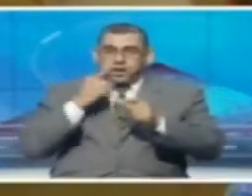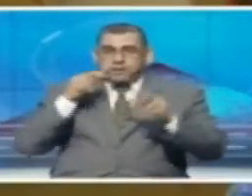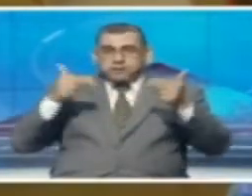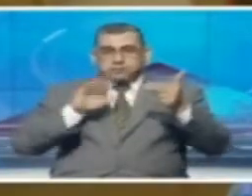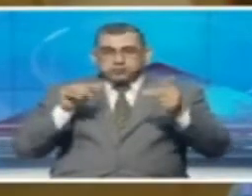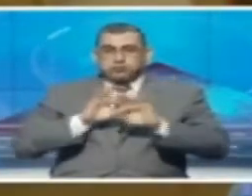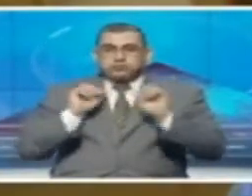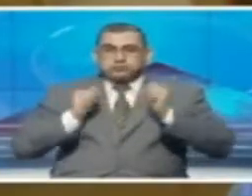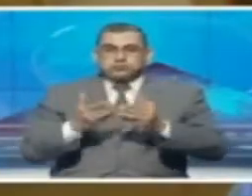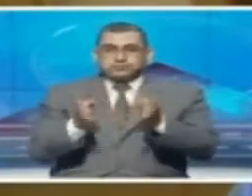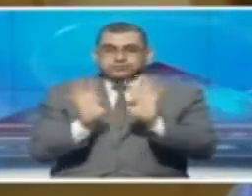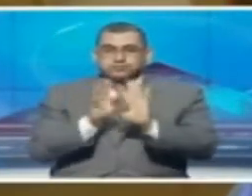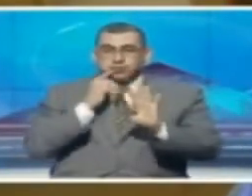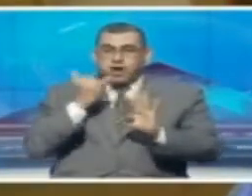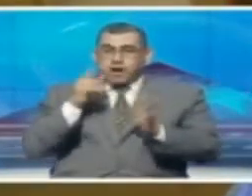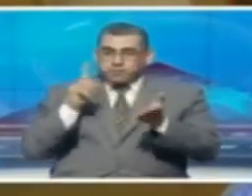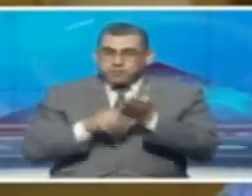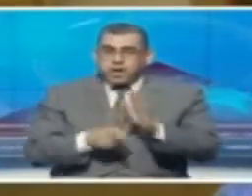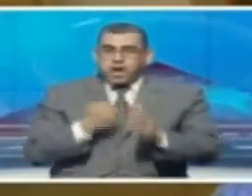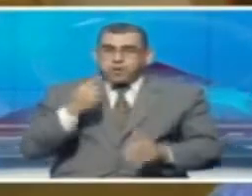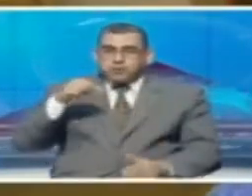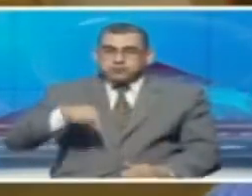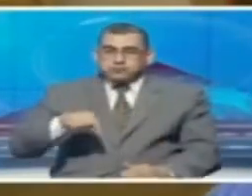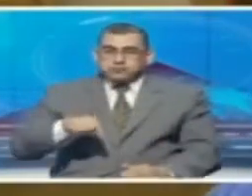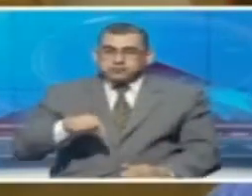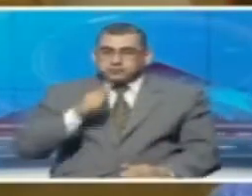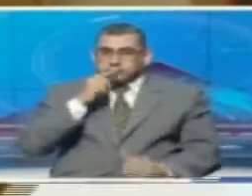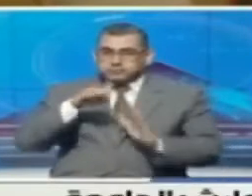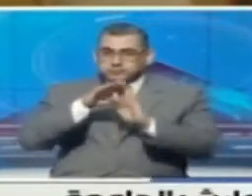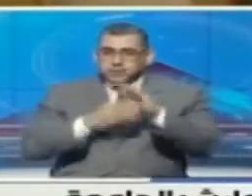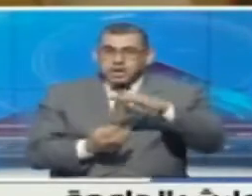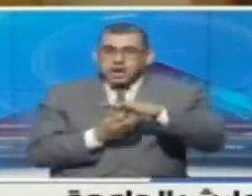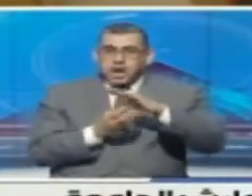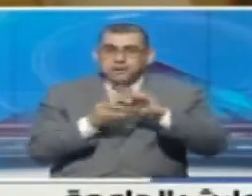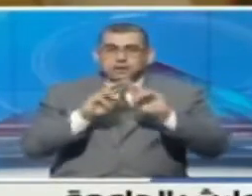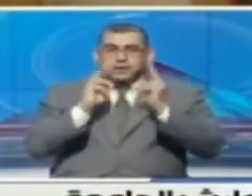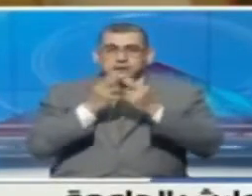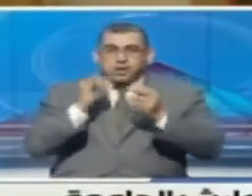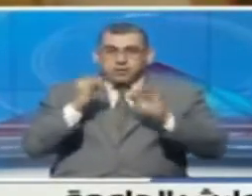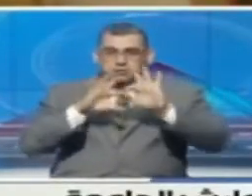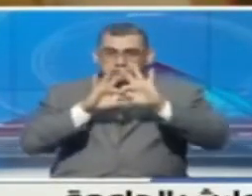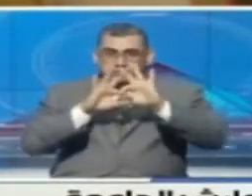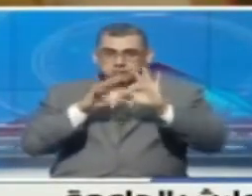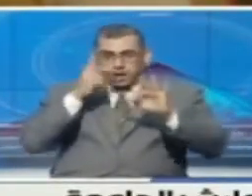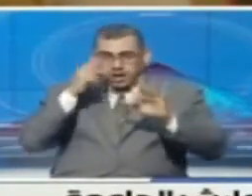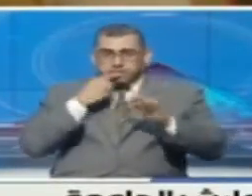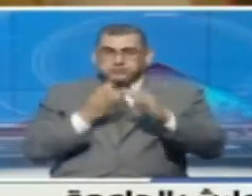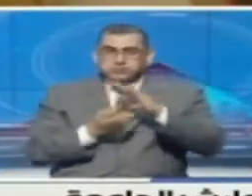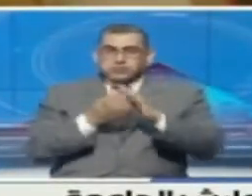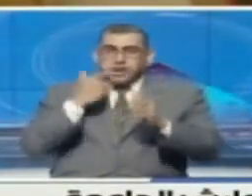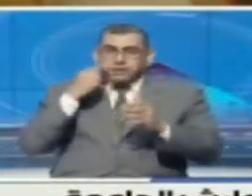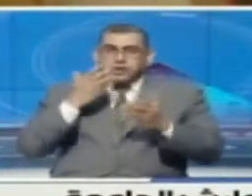المنطلق يعني وجود العربي أول مرة في إطار جامعة الدول العربية لمناقشة الحد من مخاطر الكوارث بعد كارثة